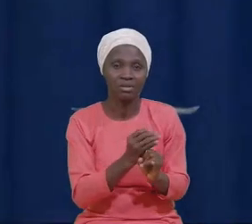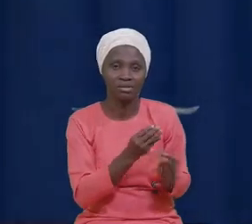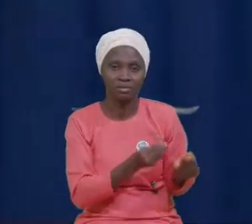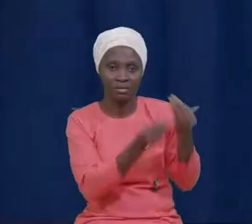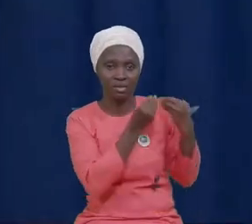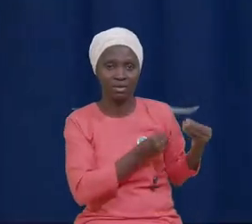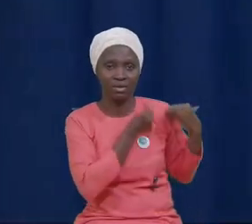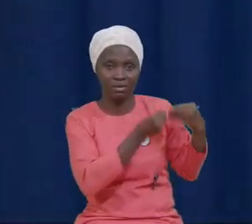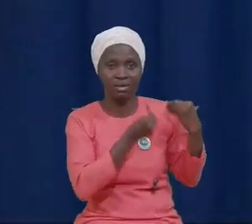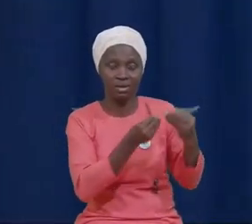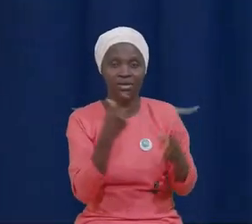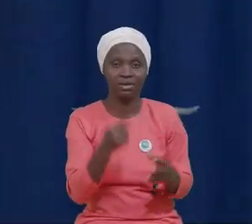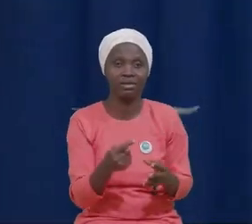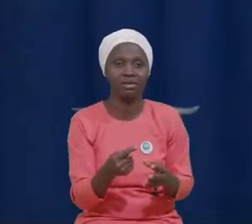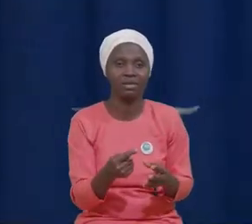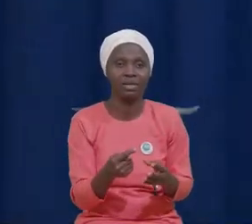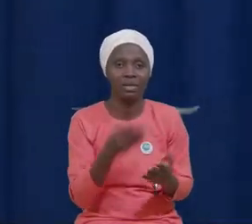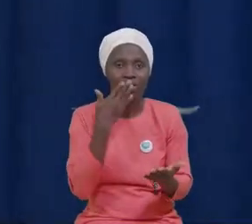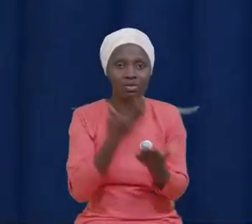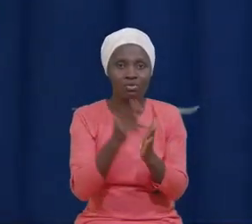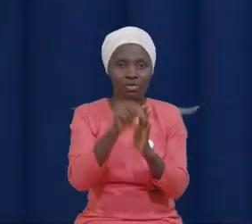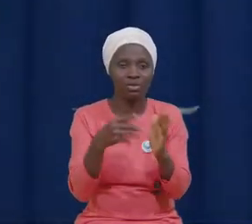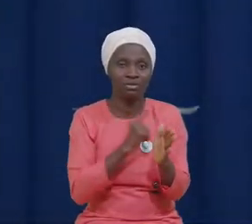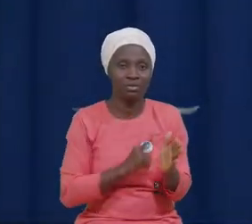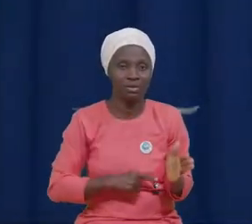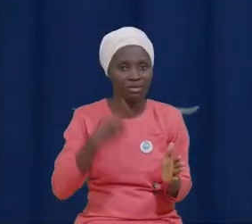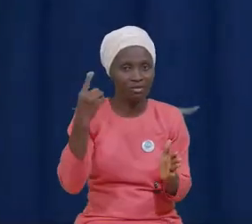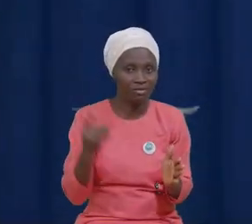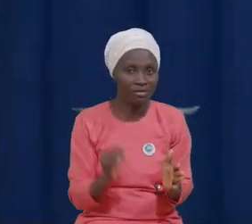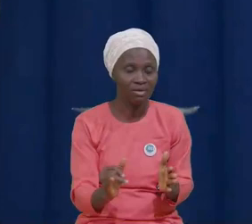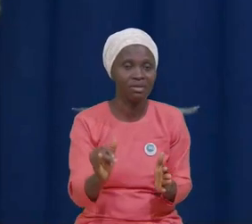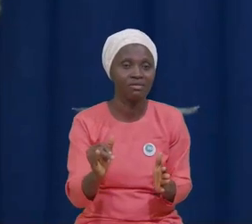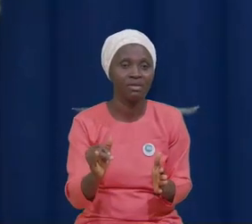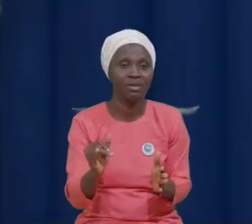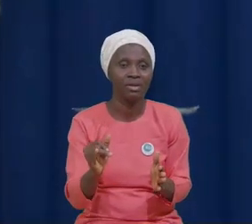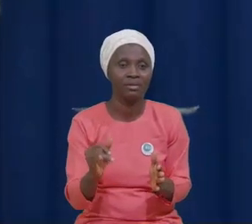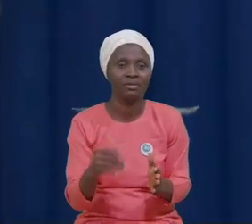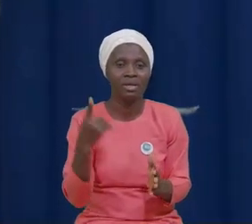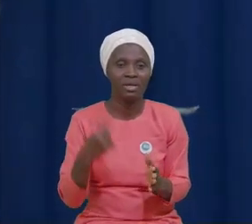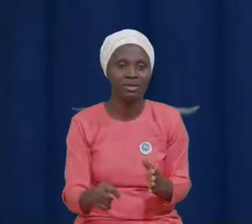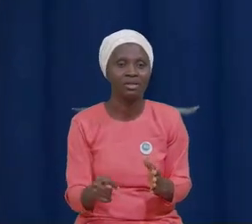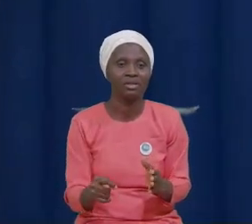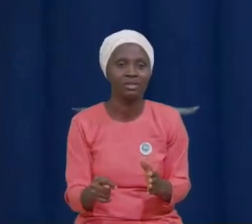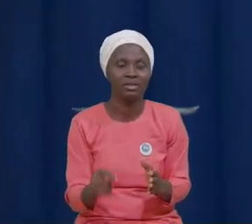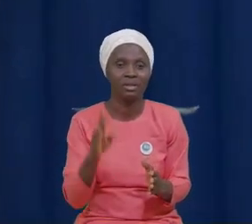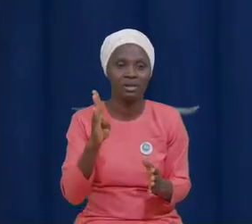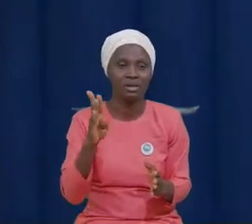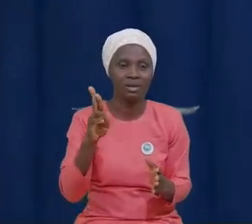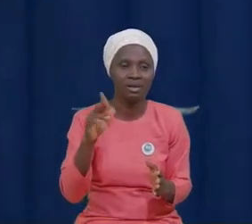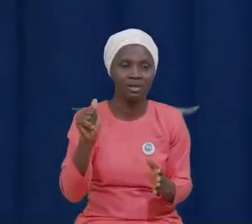ils hériteront et posséderont à toujours le pays. C'est le rejeton que j'ai planté,